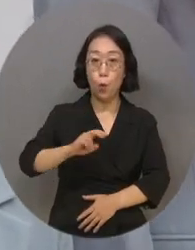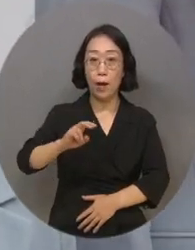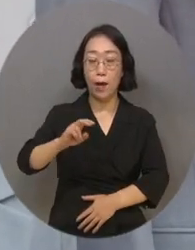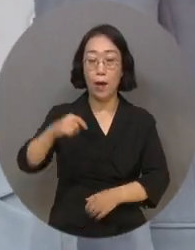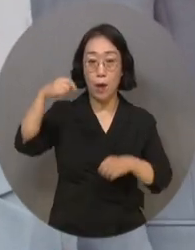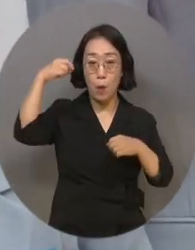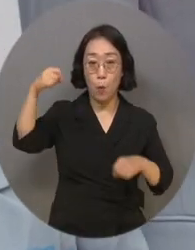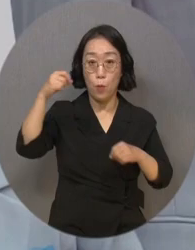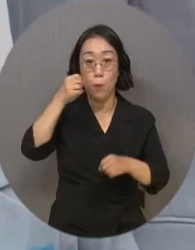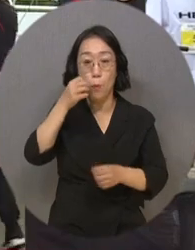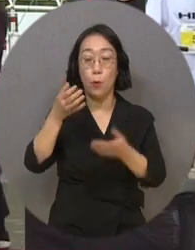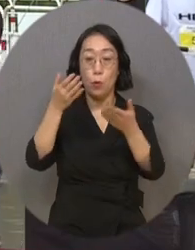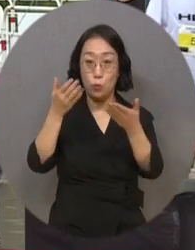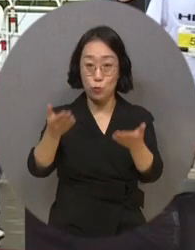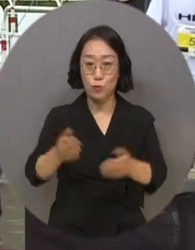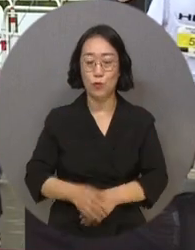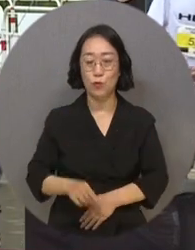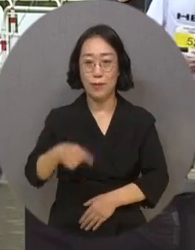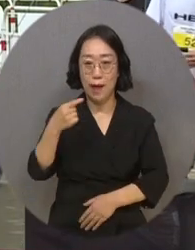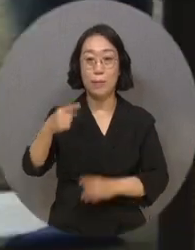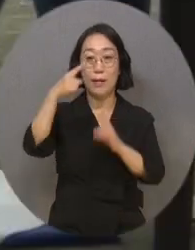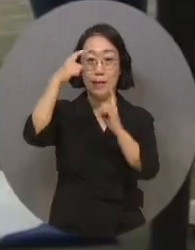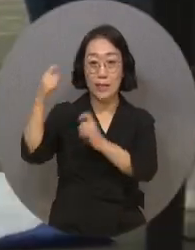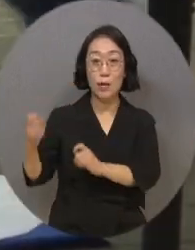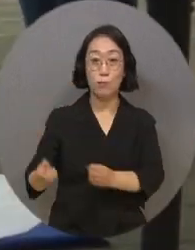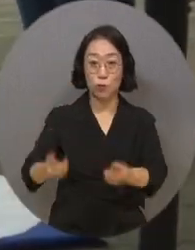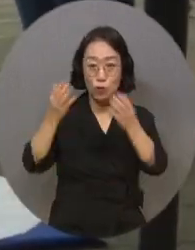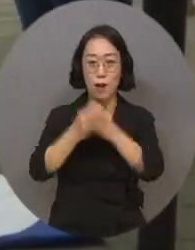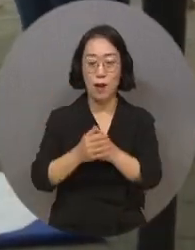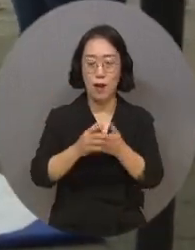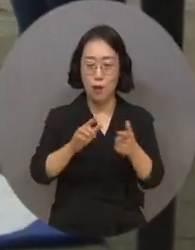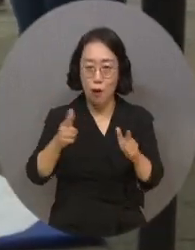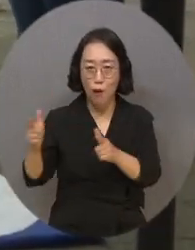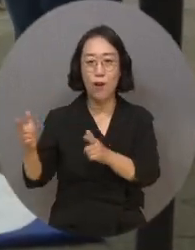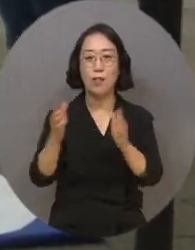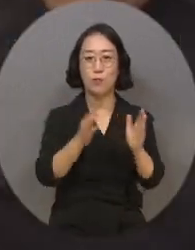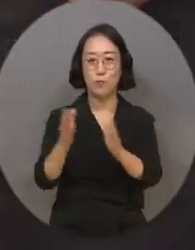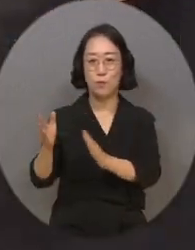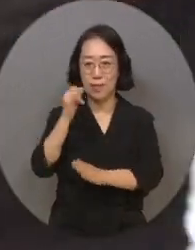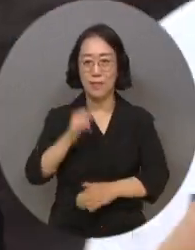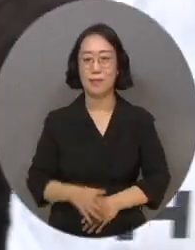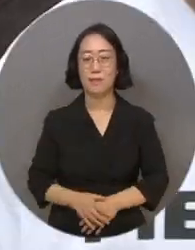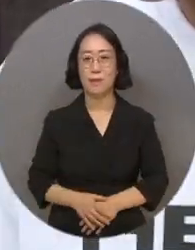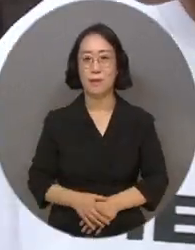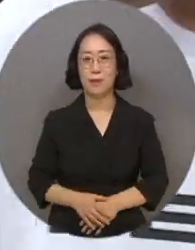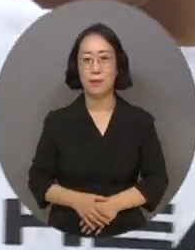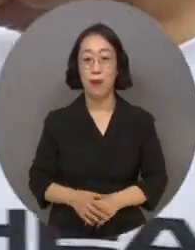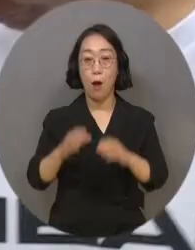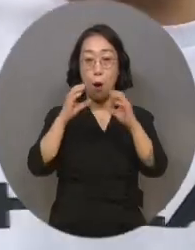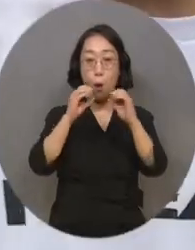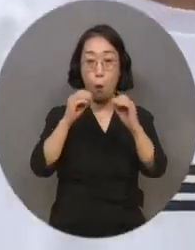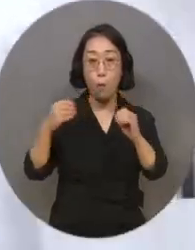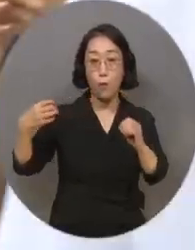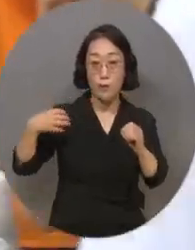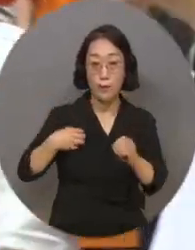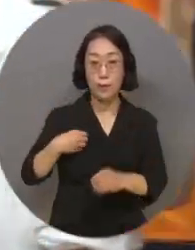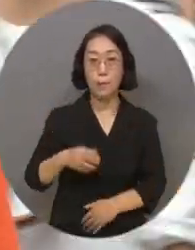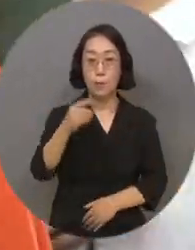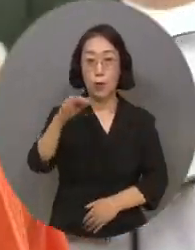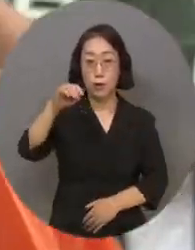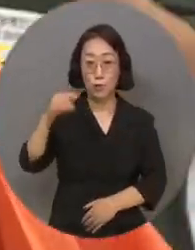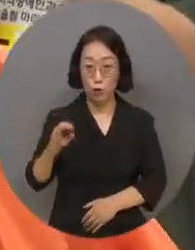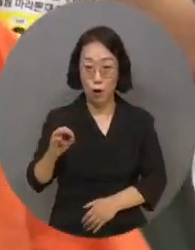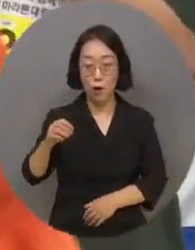합창단의 공연을 시작으로 기념식과 함께 다양한 즐길거리가 펼쳐졌습니다. 홍보대사로 활동 중인 배우 최수영